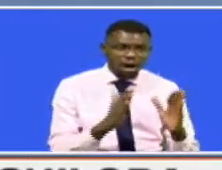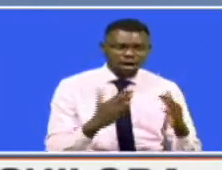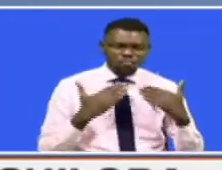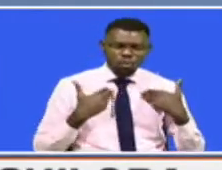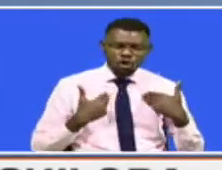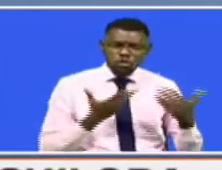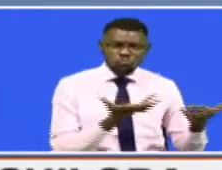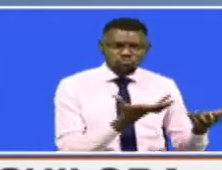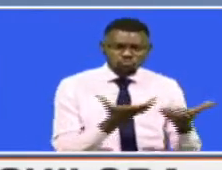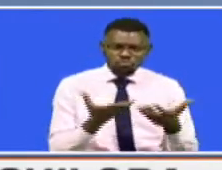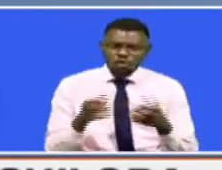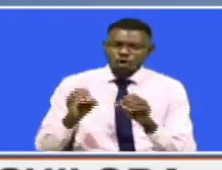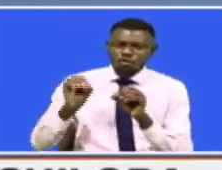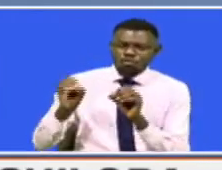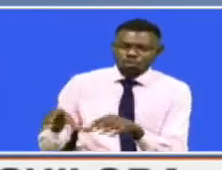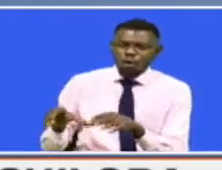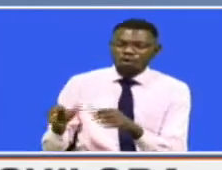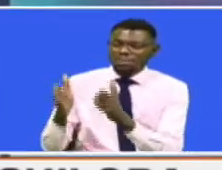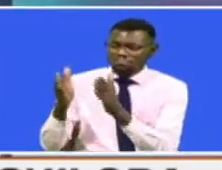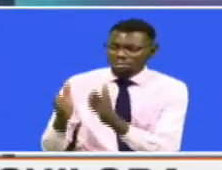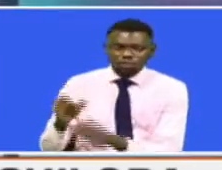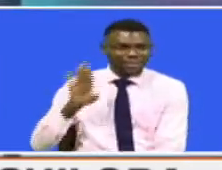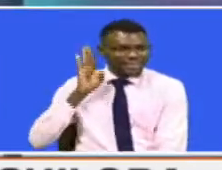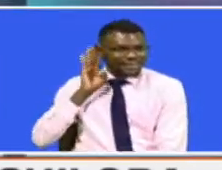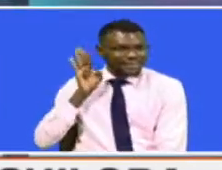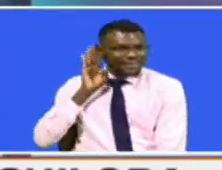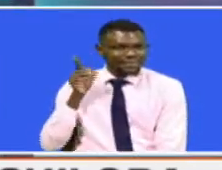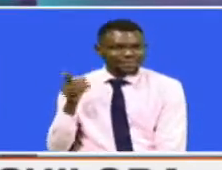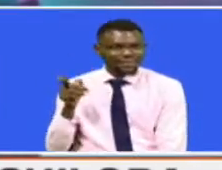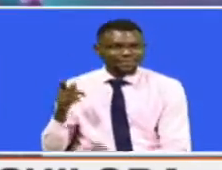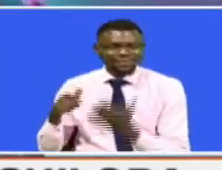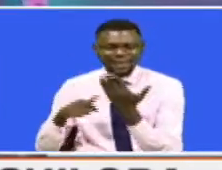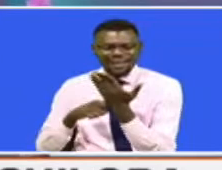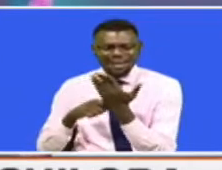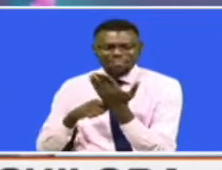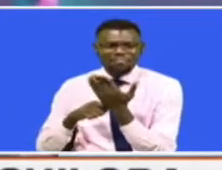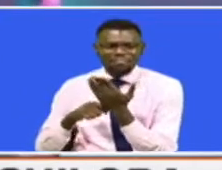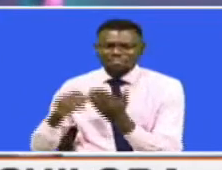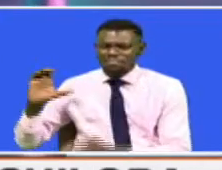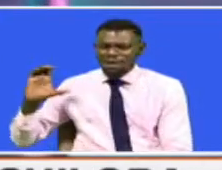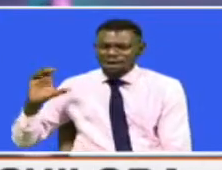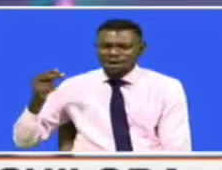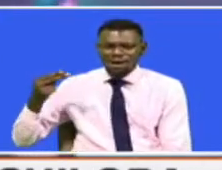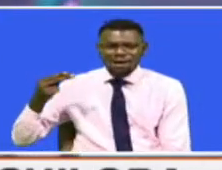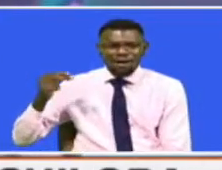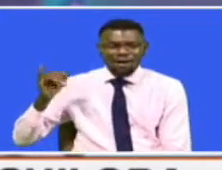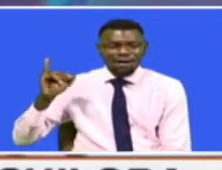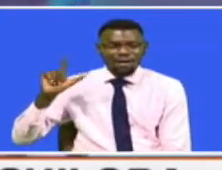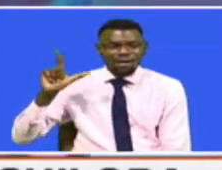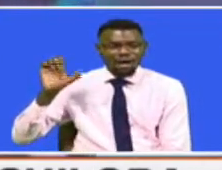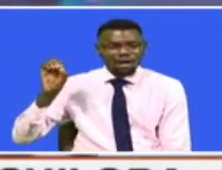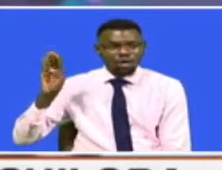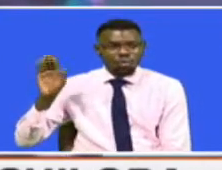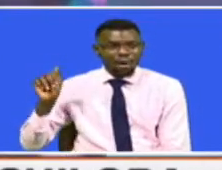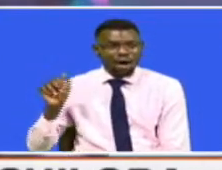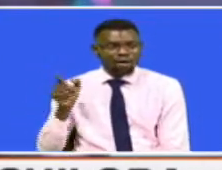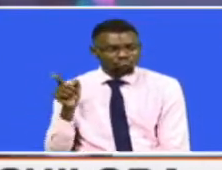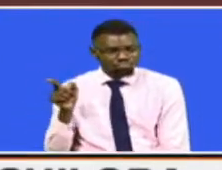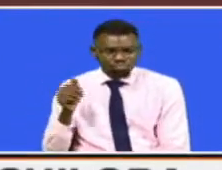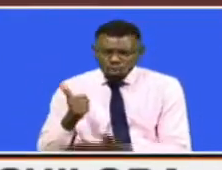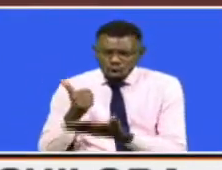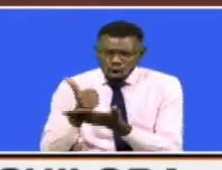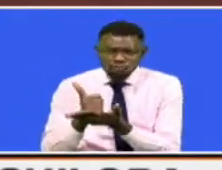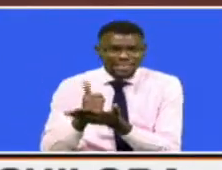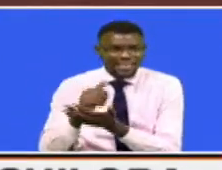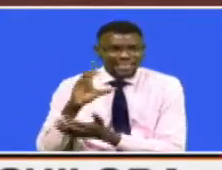wa mwanaharakati wa mapenzi ya jinsia moja Edwin Chiloba kwa jina la utani Chiloba. Afisi ya uchunguzi